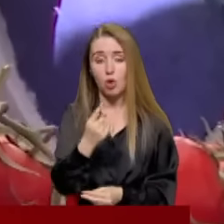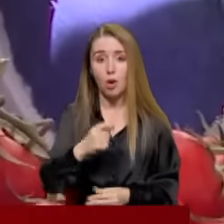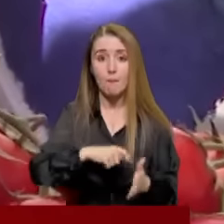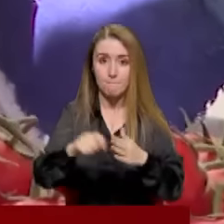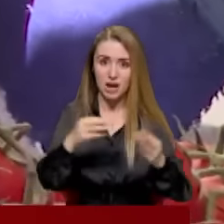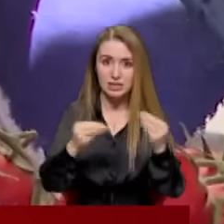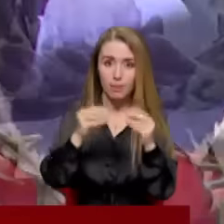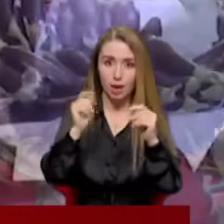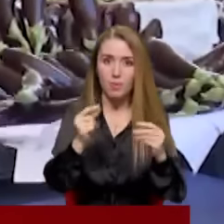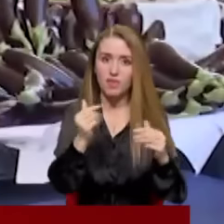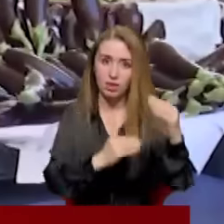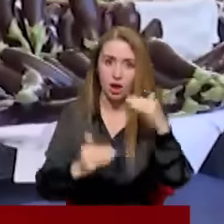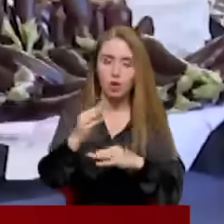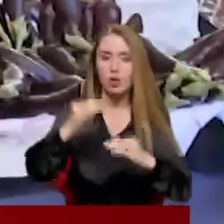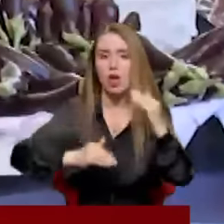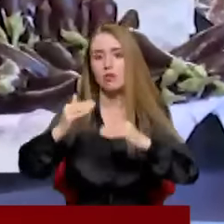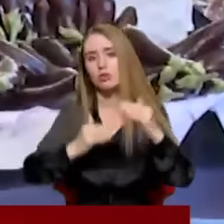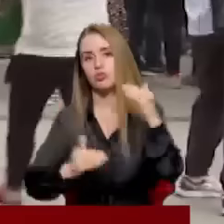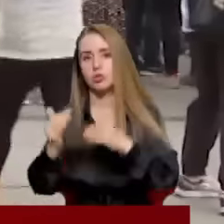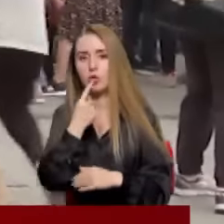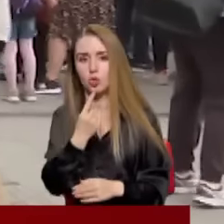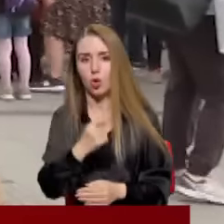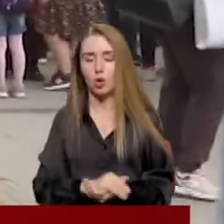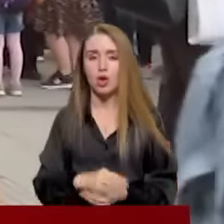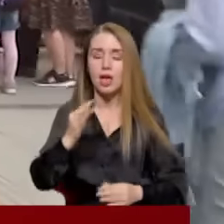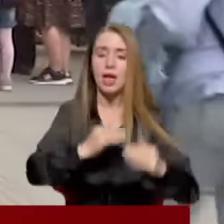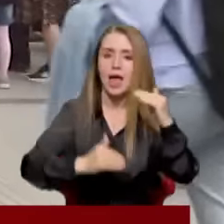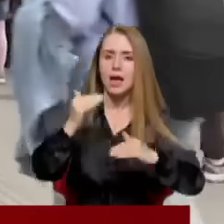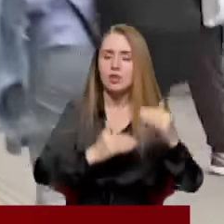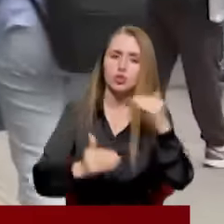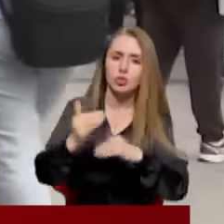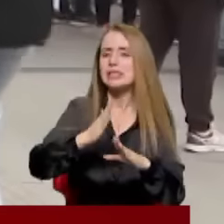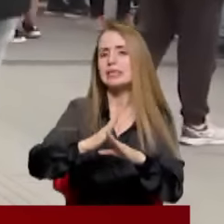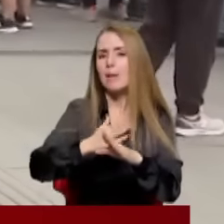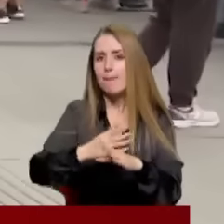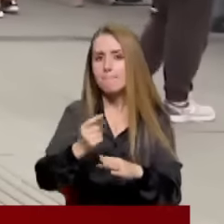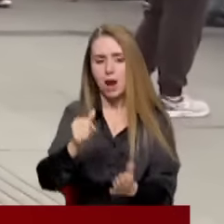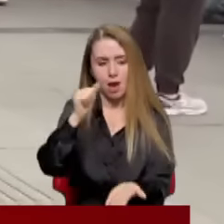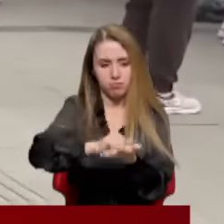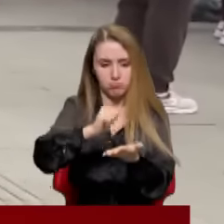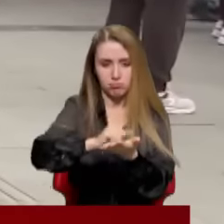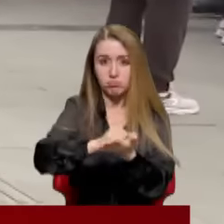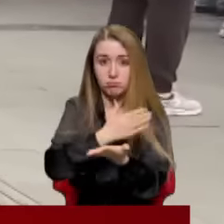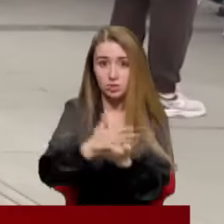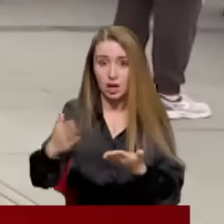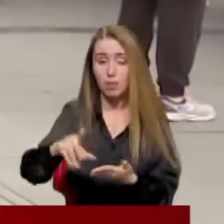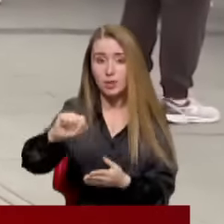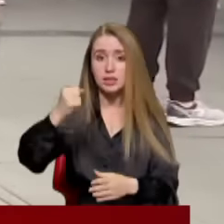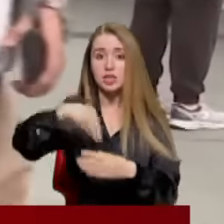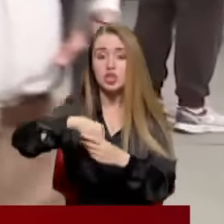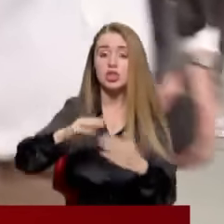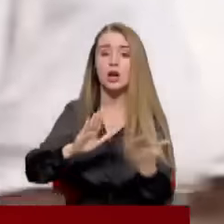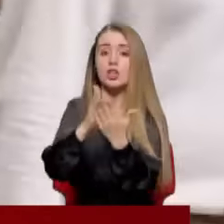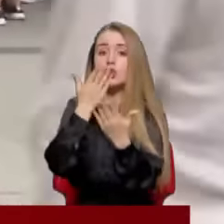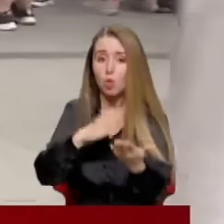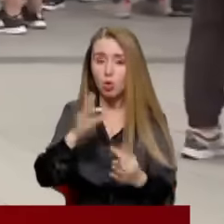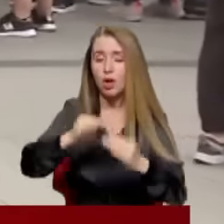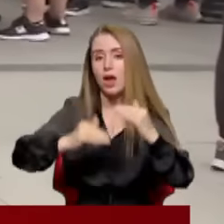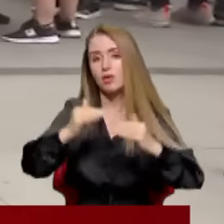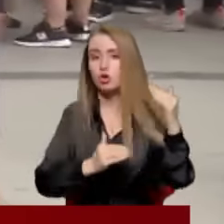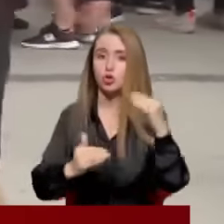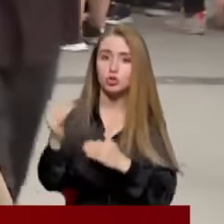yapınca fiyatlar artıyor, enflasyon yükseliyor dedi. Yani enflasyon niye yükselir? Para basmaya devam edersen, hazinede karşılığı yoksa paranın,